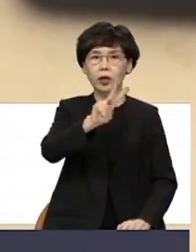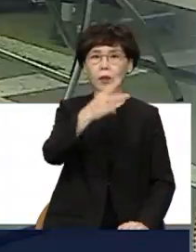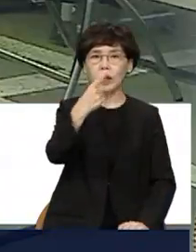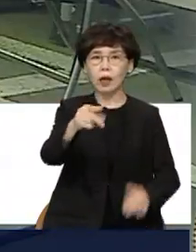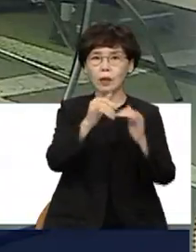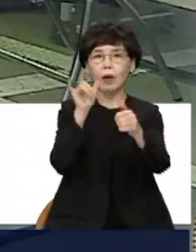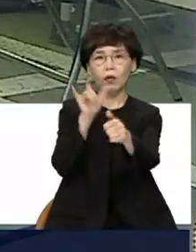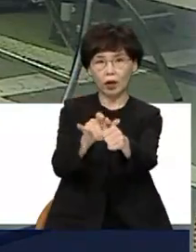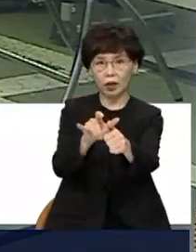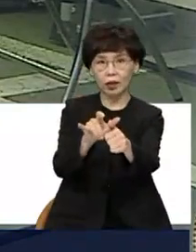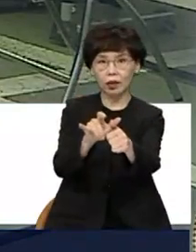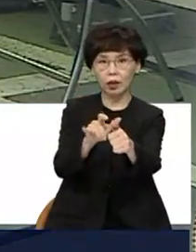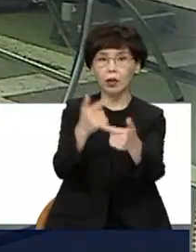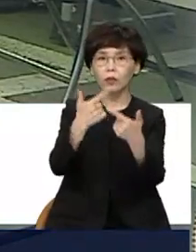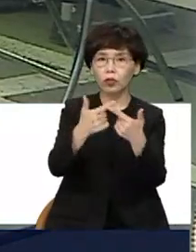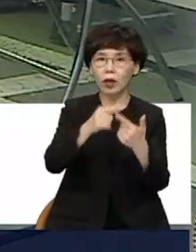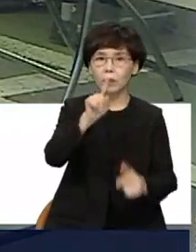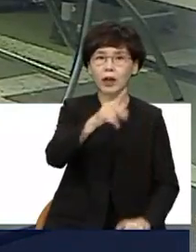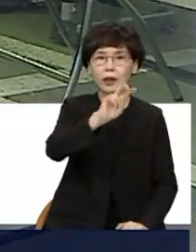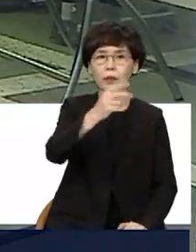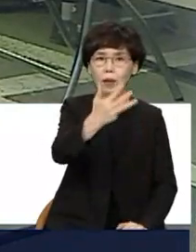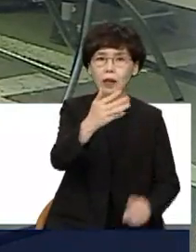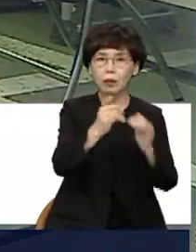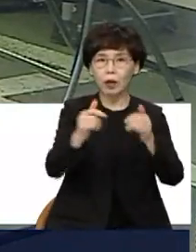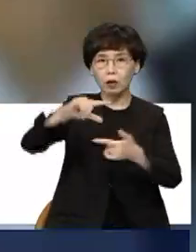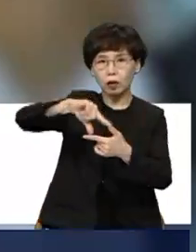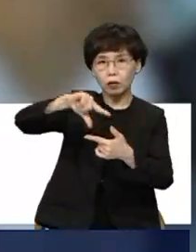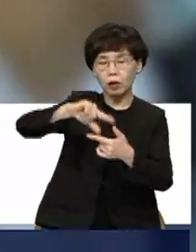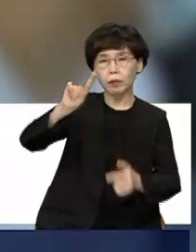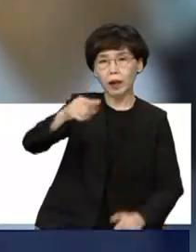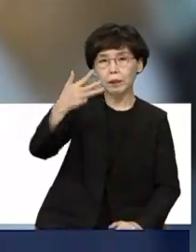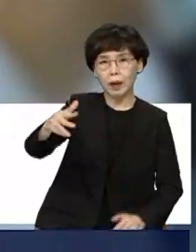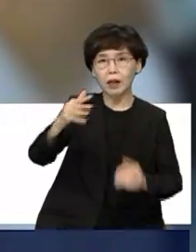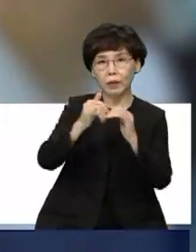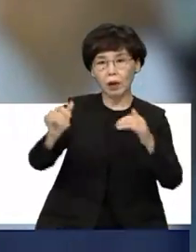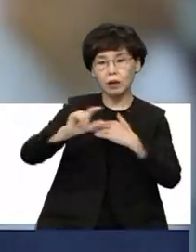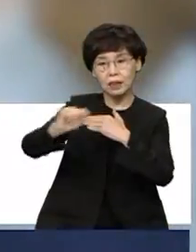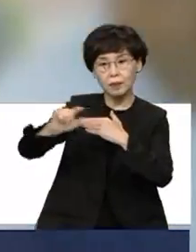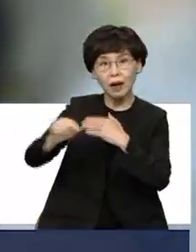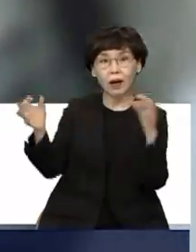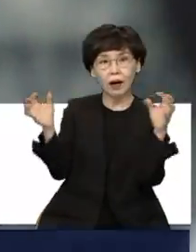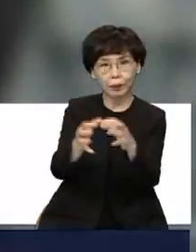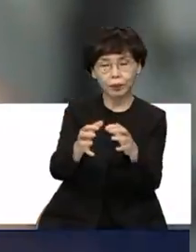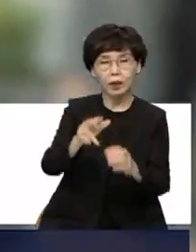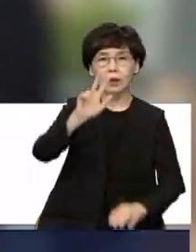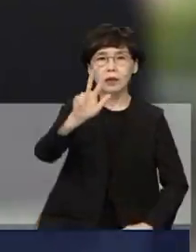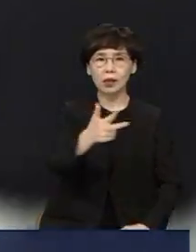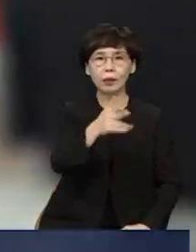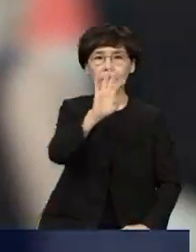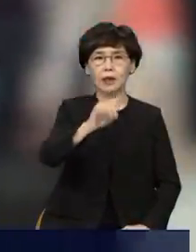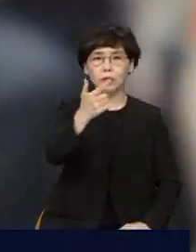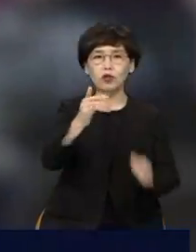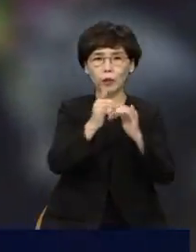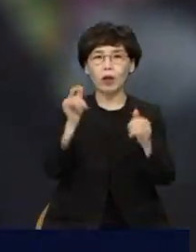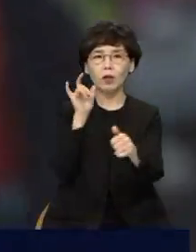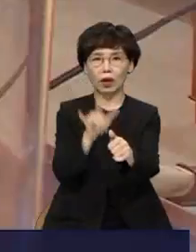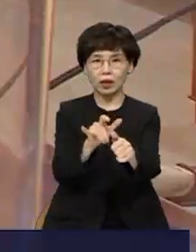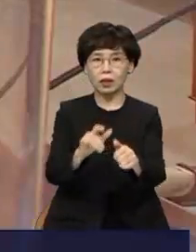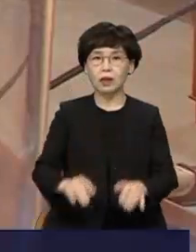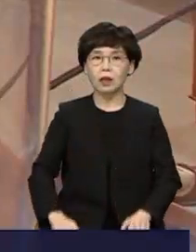1,201명이 확진됐고 부산 128명, 경남 108명 등 비수도권에서 746명이